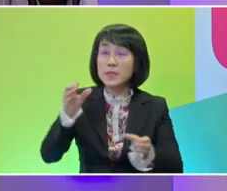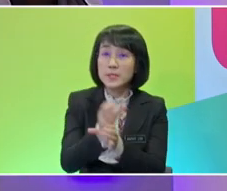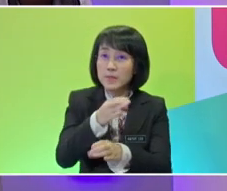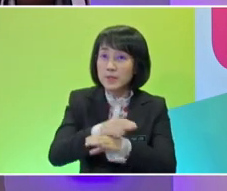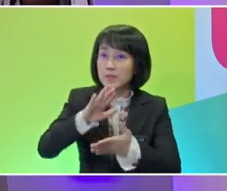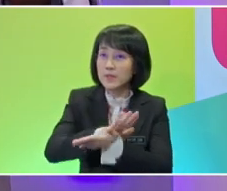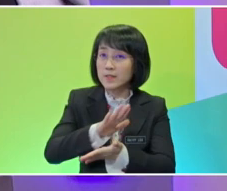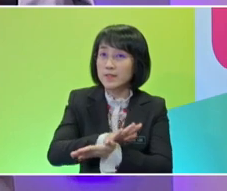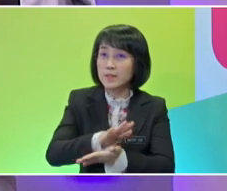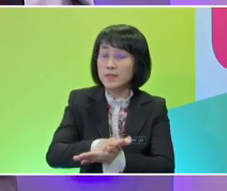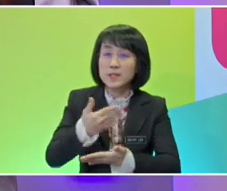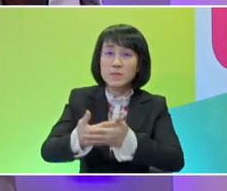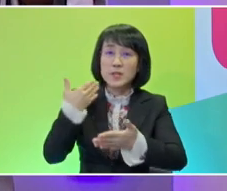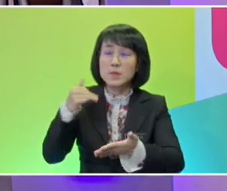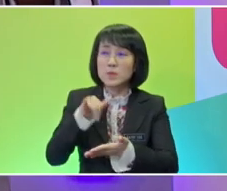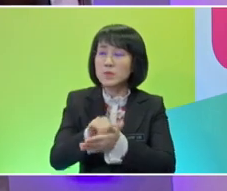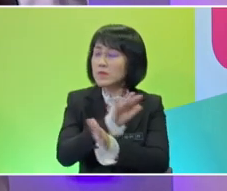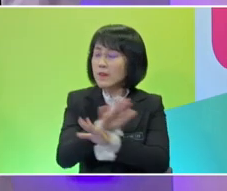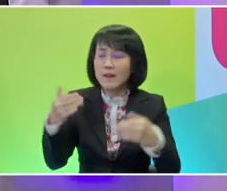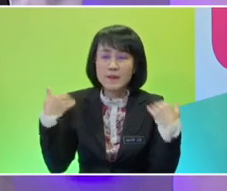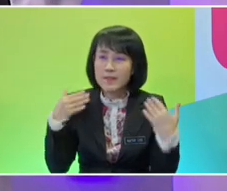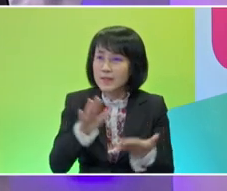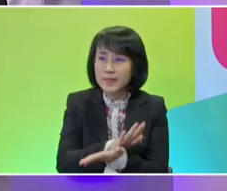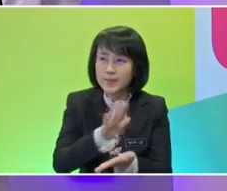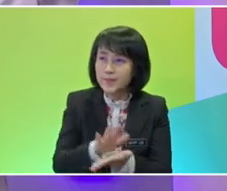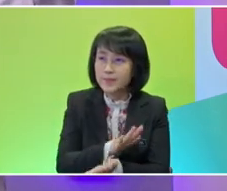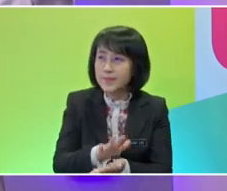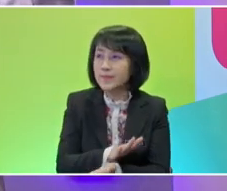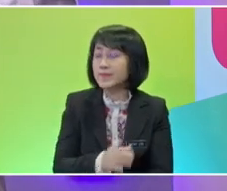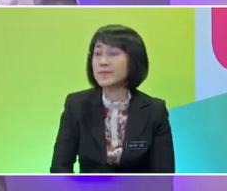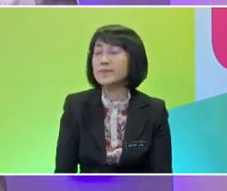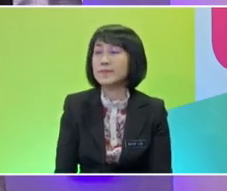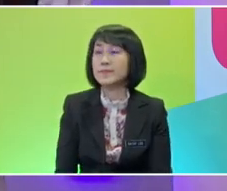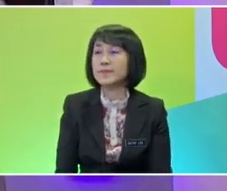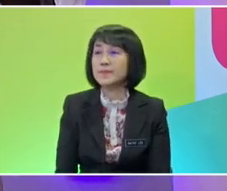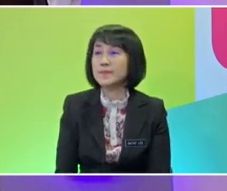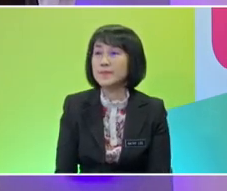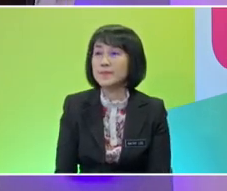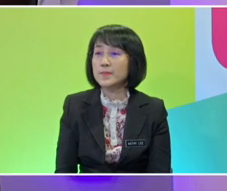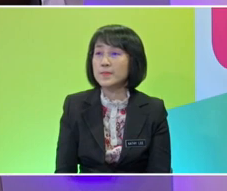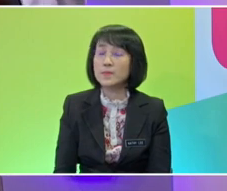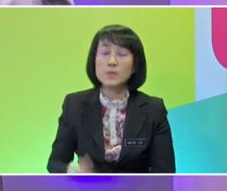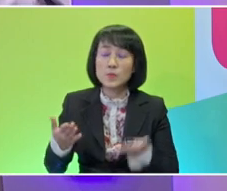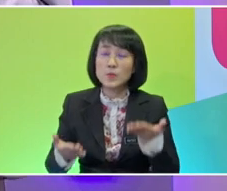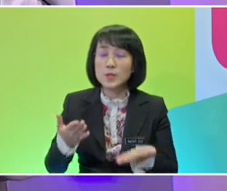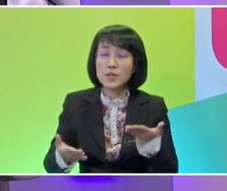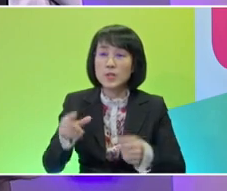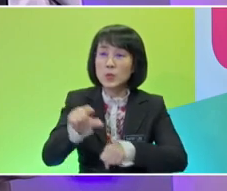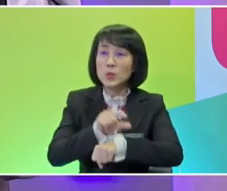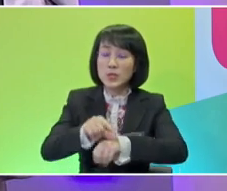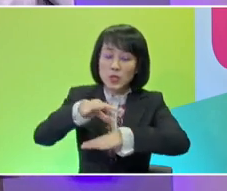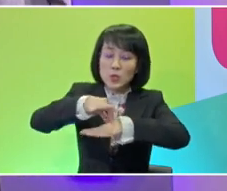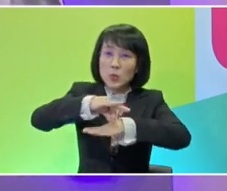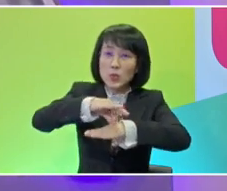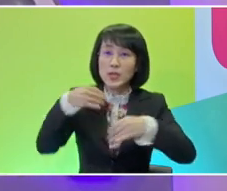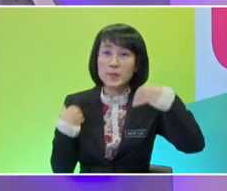kertas digunakan sistem tulisan yang digunakan mungkin menggunakan medium yang lain-lain mungkin kulit binatang ataupun kalau kita tengok